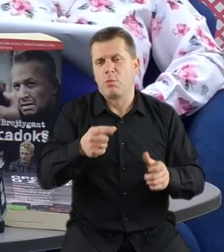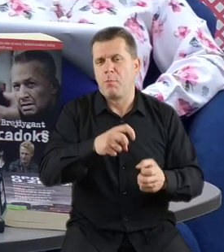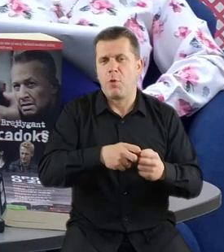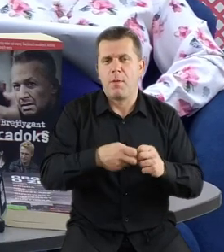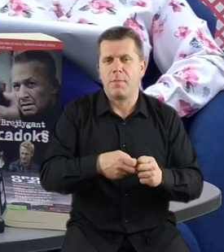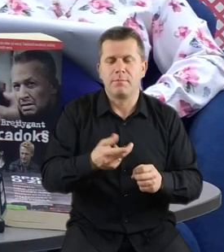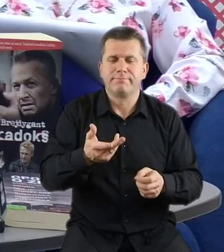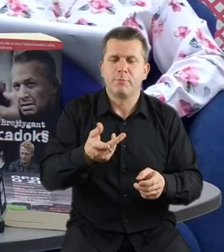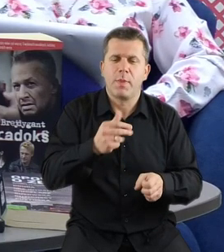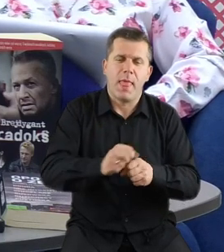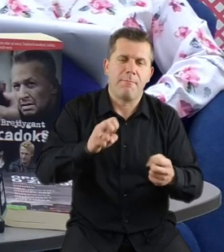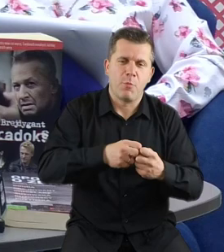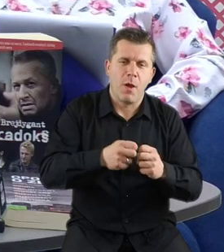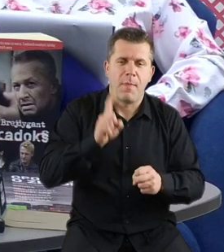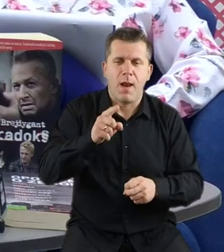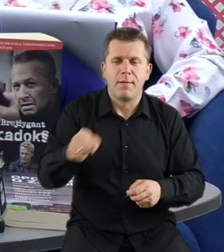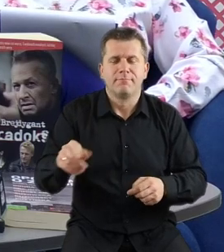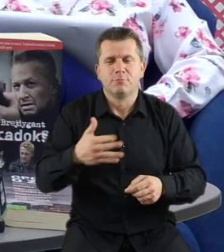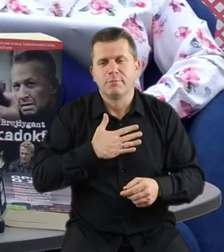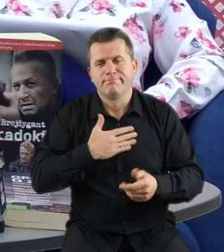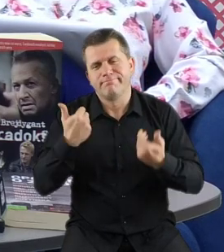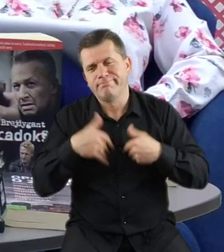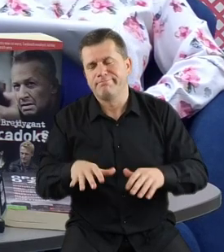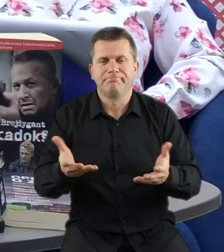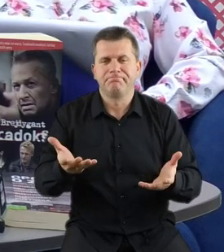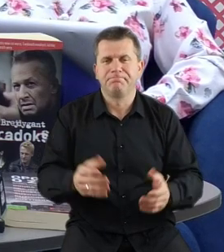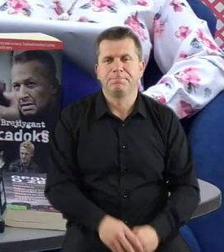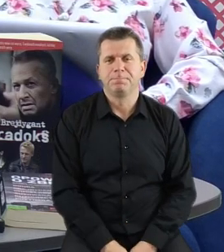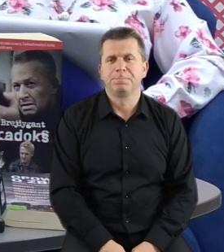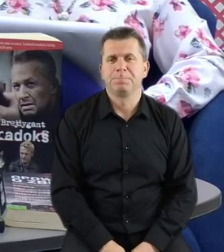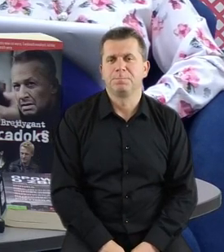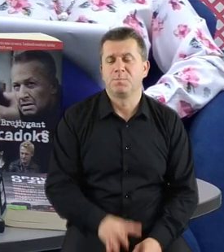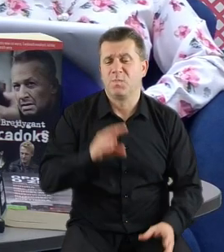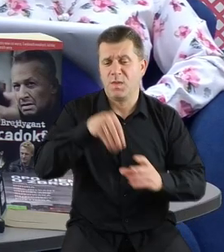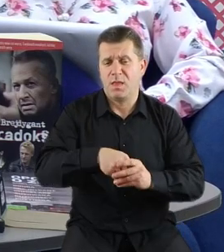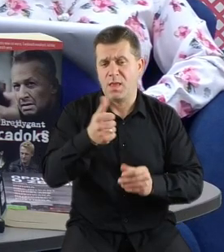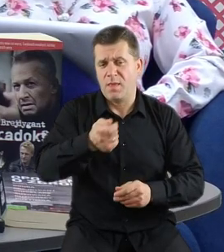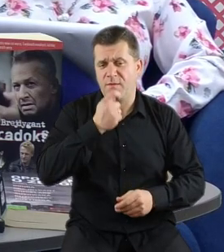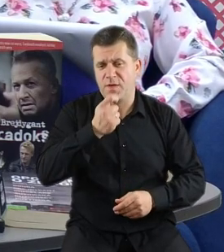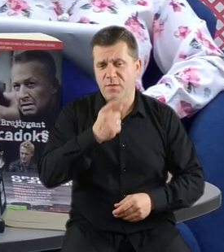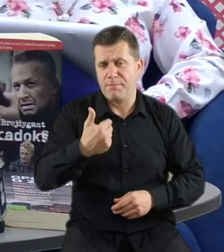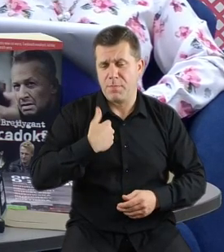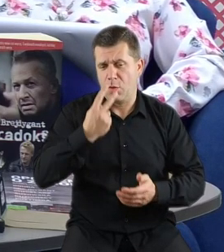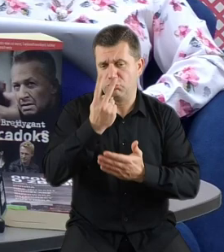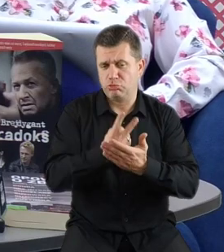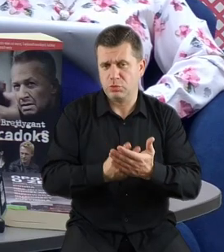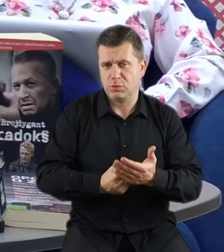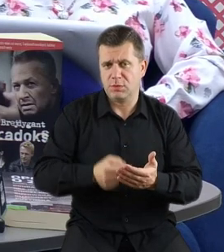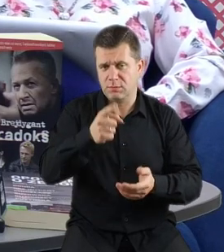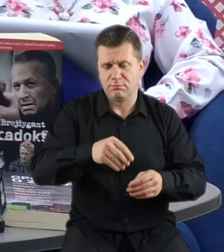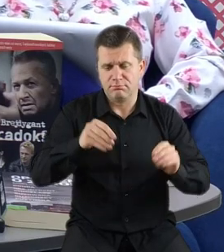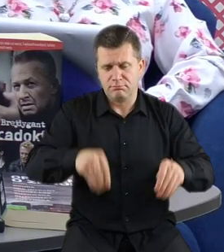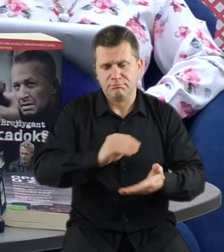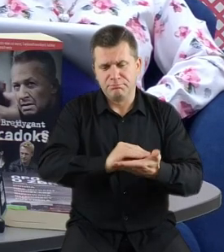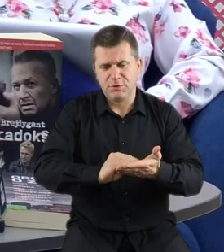problemem. Znaczy, to nie jest w ogóle żaden problem, ale z tym zagadnieniem. W jednym z wywiadów z panem czytałam, że